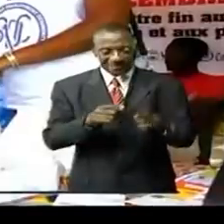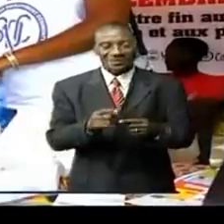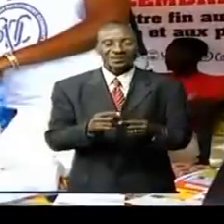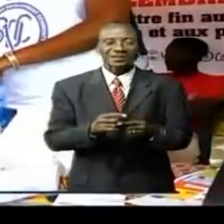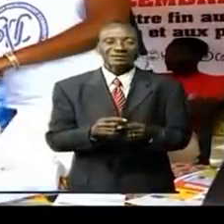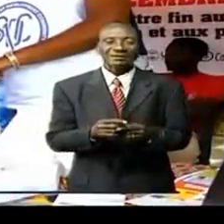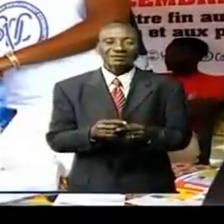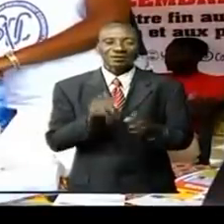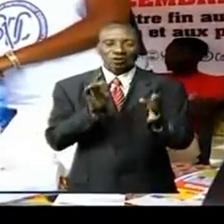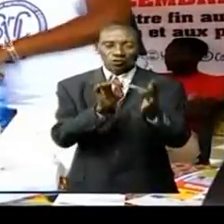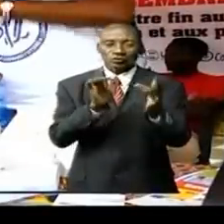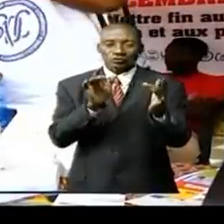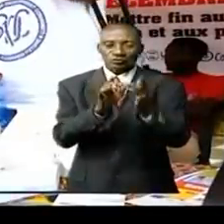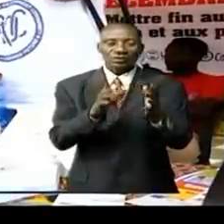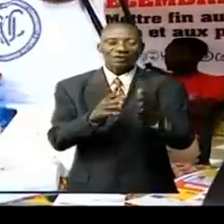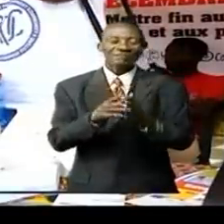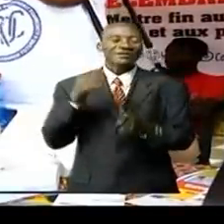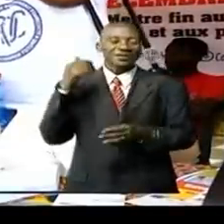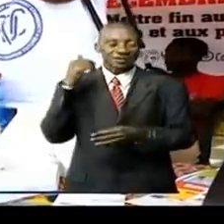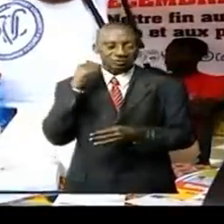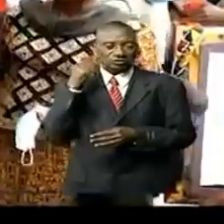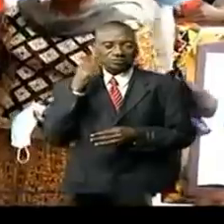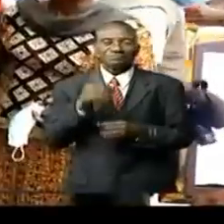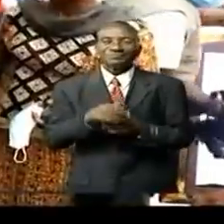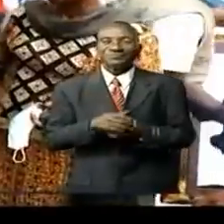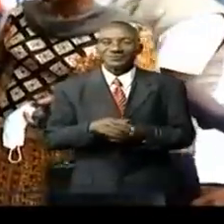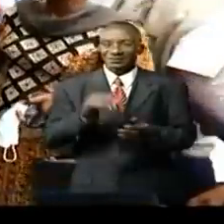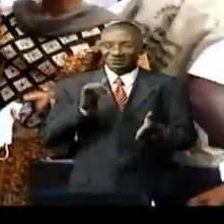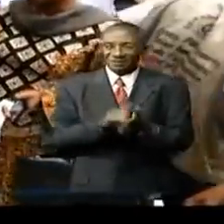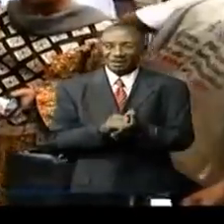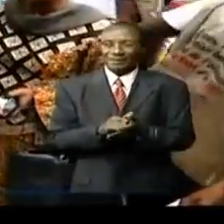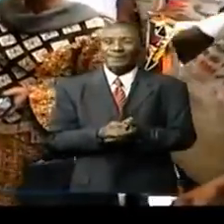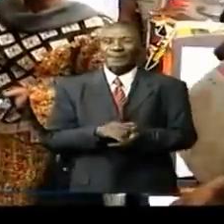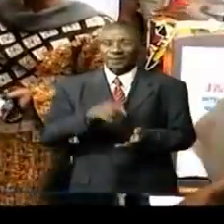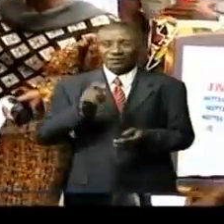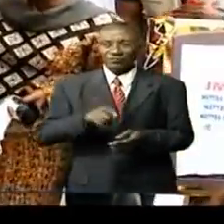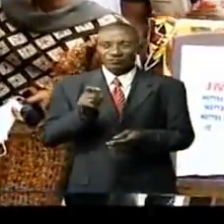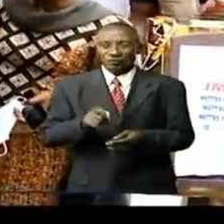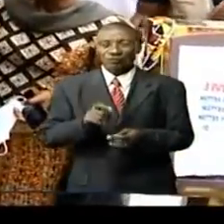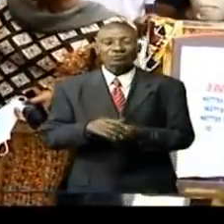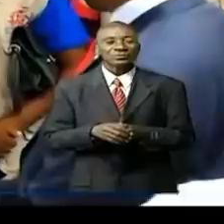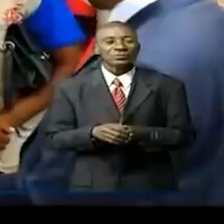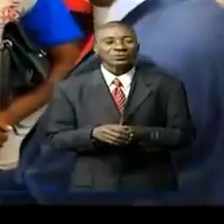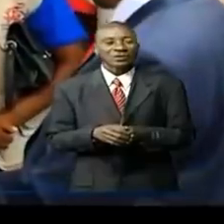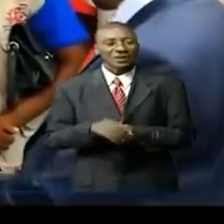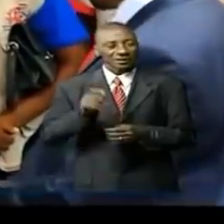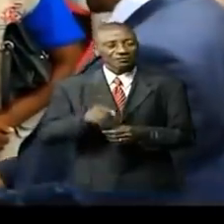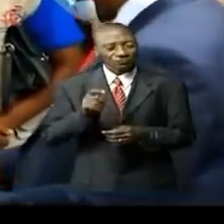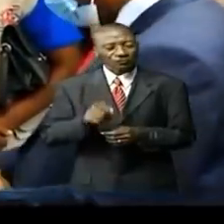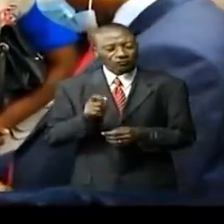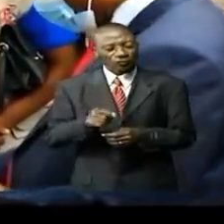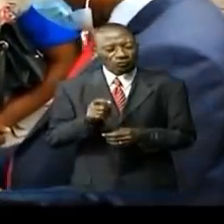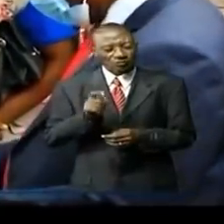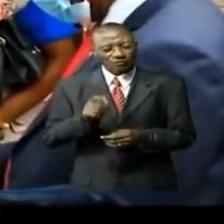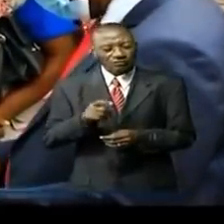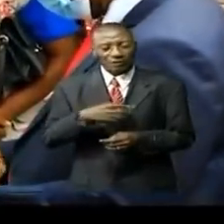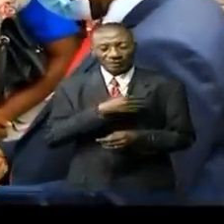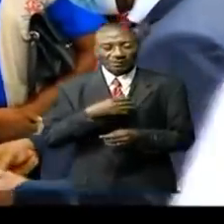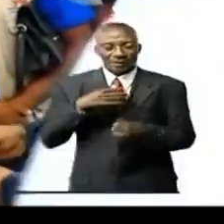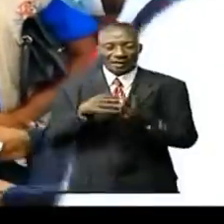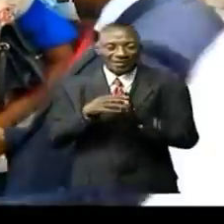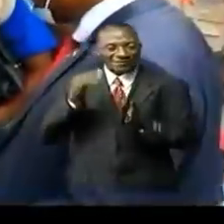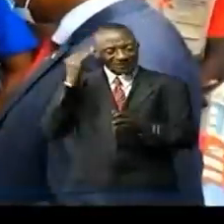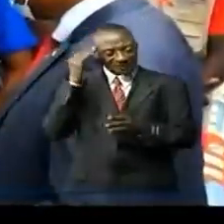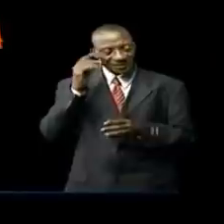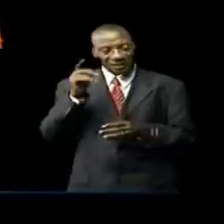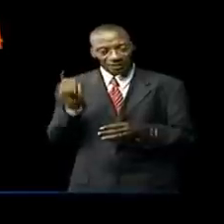est la plus importante occasion de tester et d'associer les mesures, les mères séropositives au traitement pour prévenir la